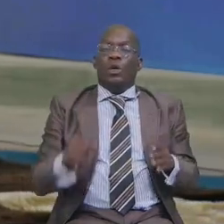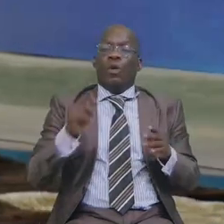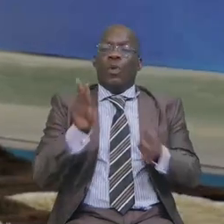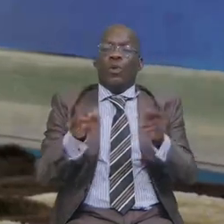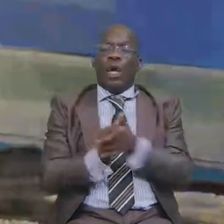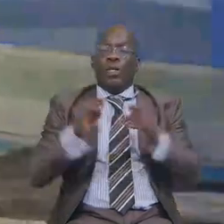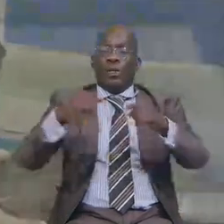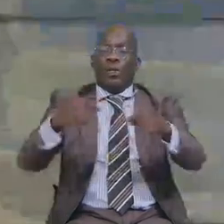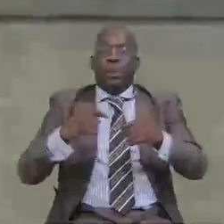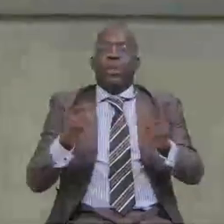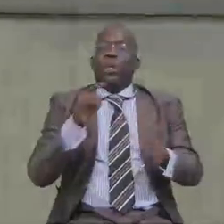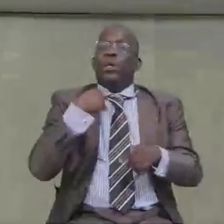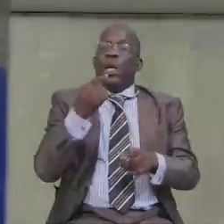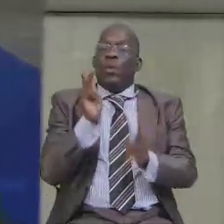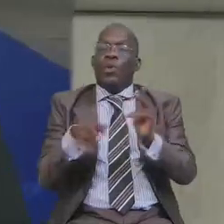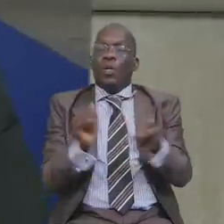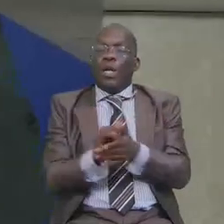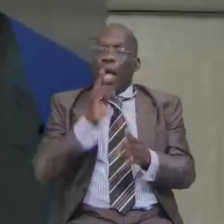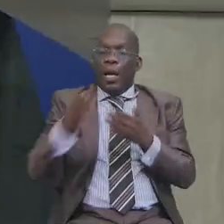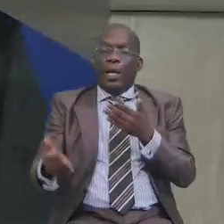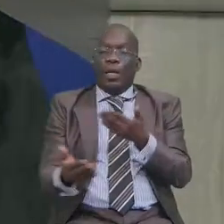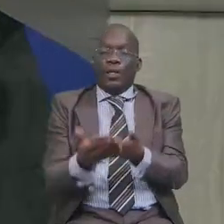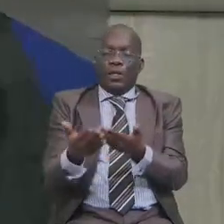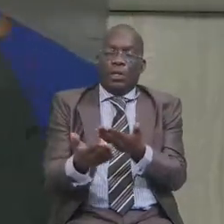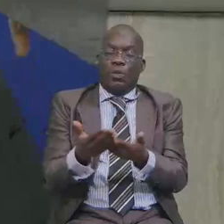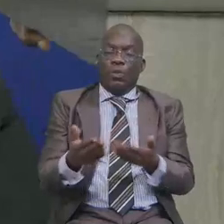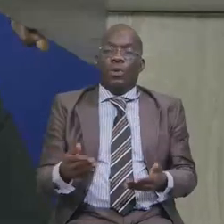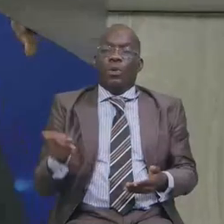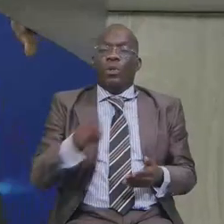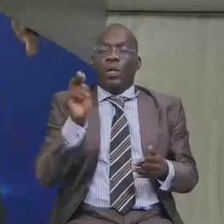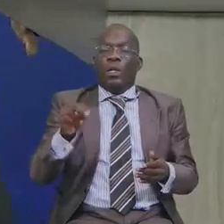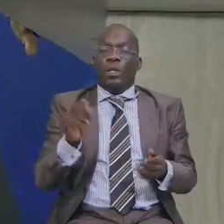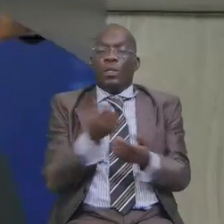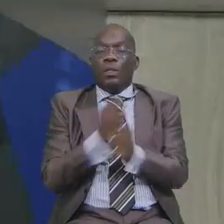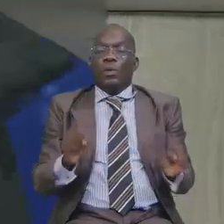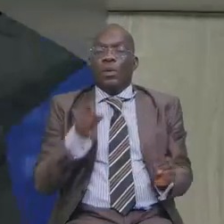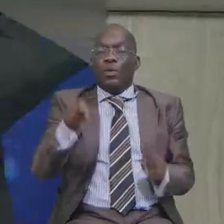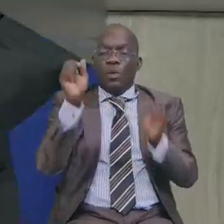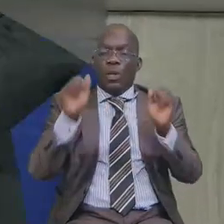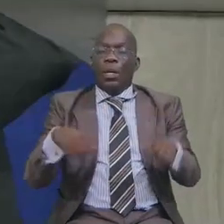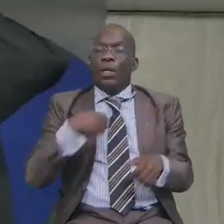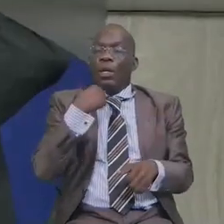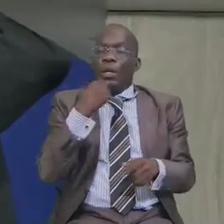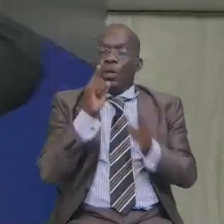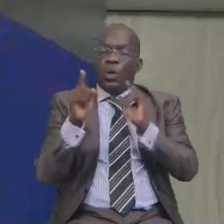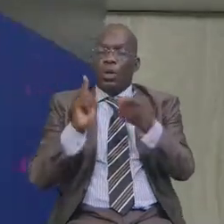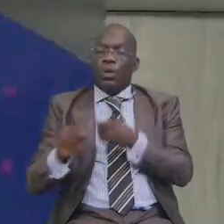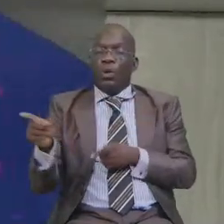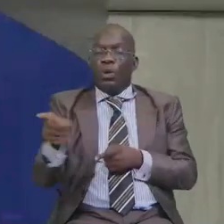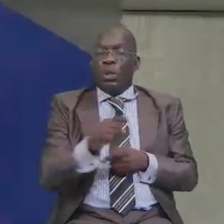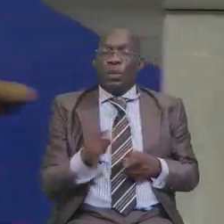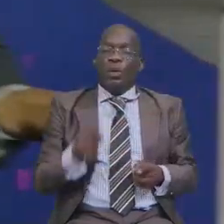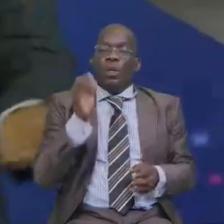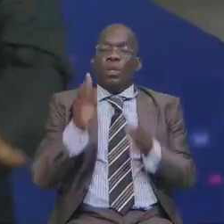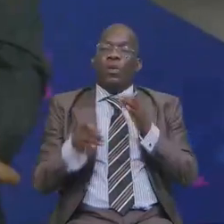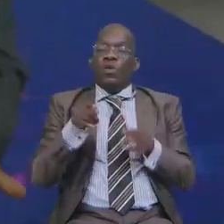ceux qui argumentent, parlez à ceux qui sont simples de cœur. Ils ont besoin de salut et pouvez leur parler. Si vous êtes une femme